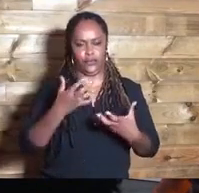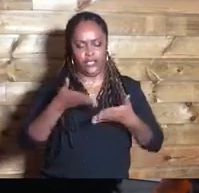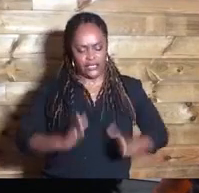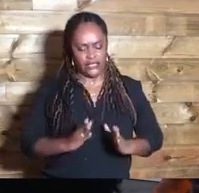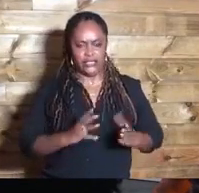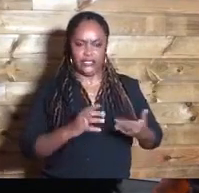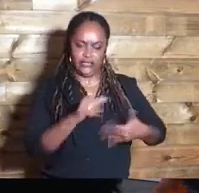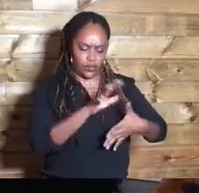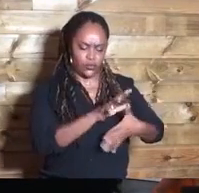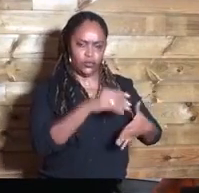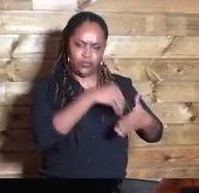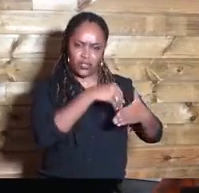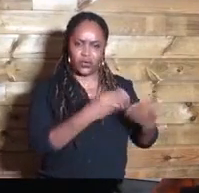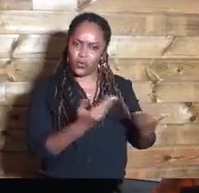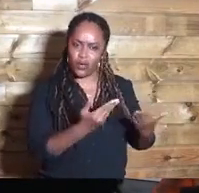Son là, ça c'est pour nous.